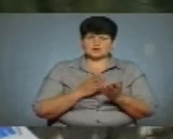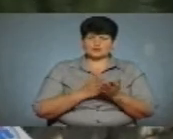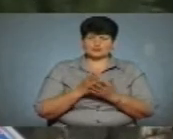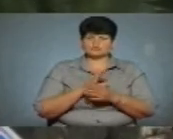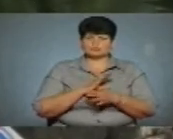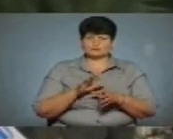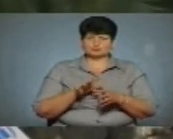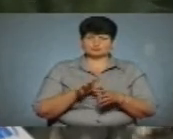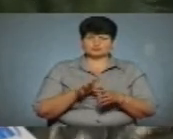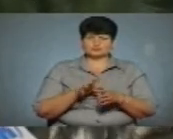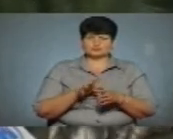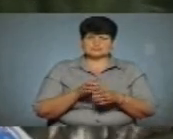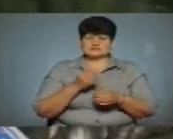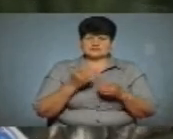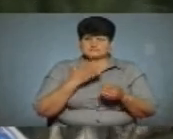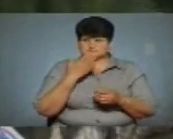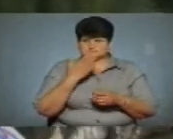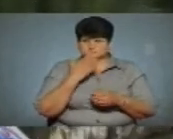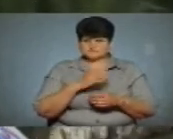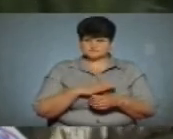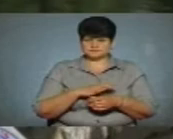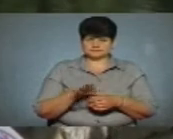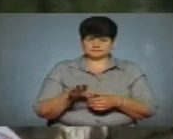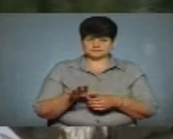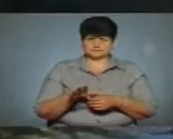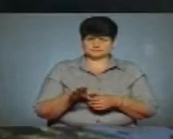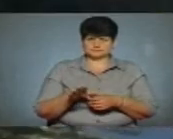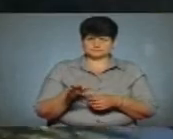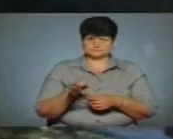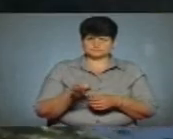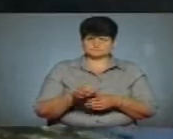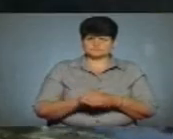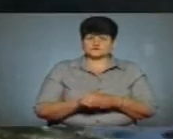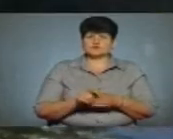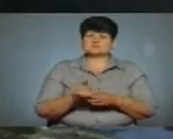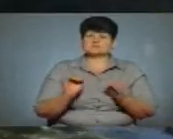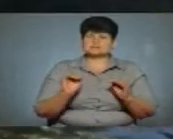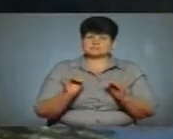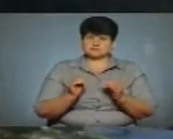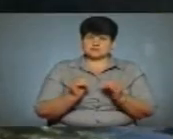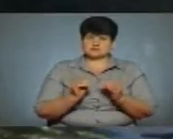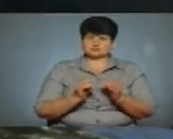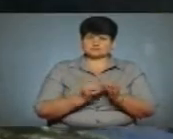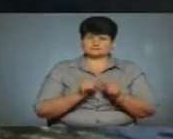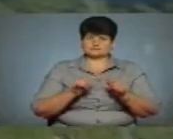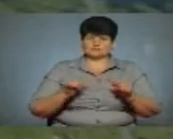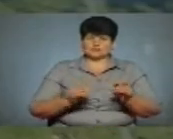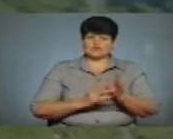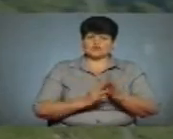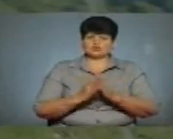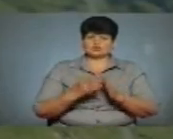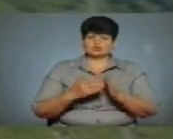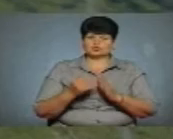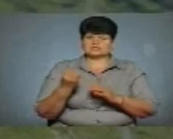і неприємного запаху на набережній. Щоб зменшити цвітіння водоростей на водоймі, до 13